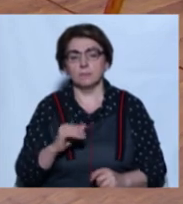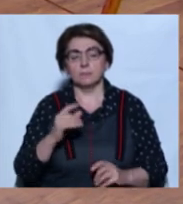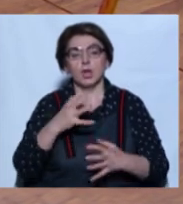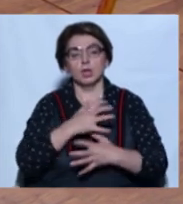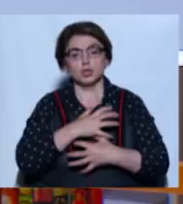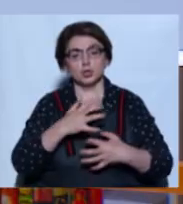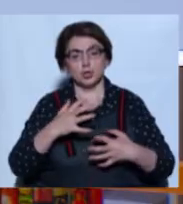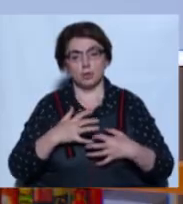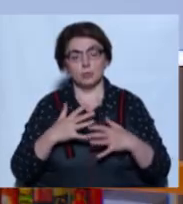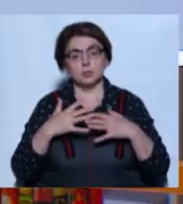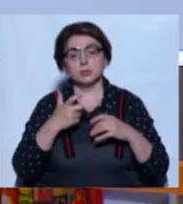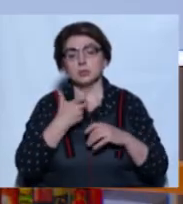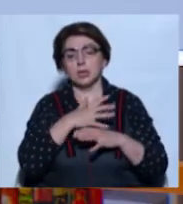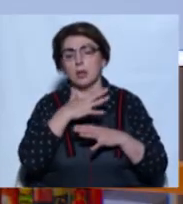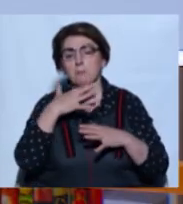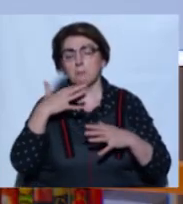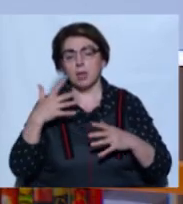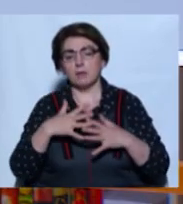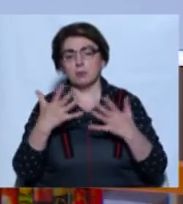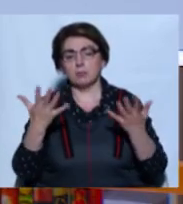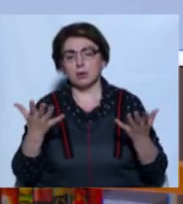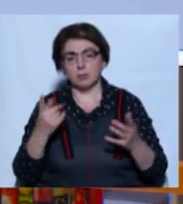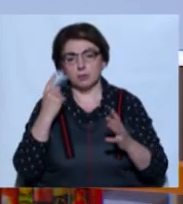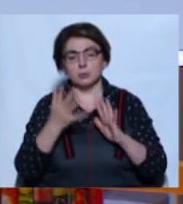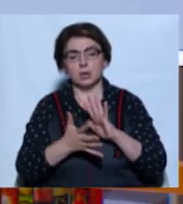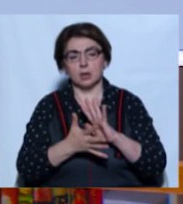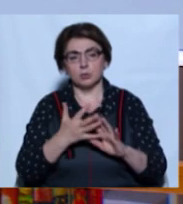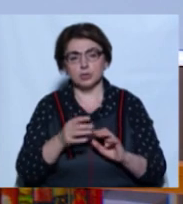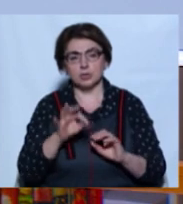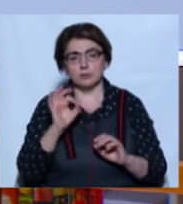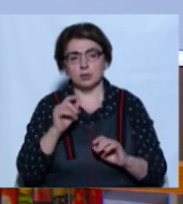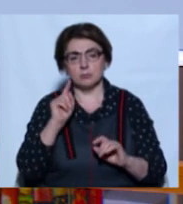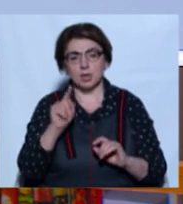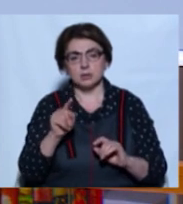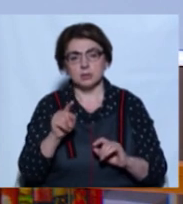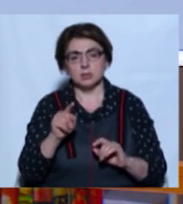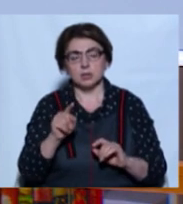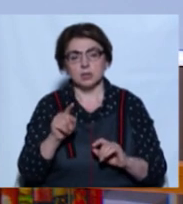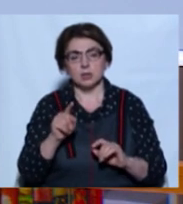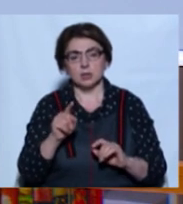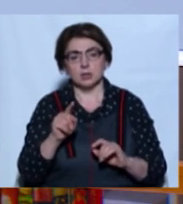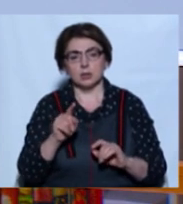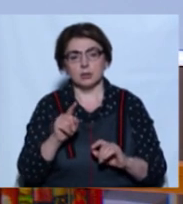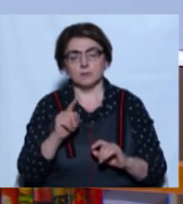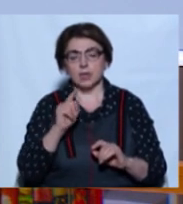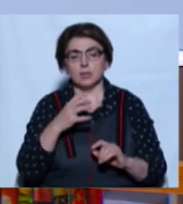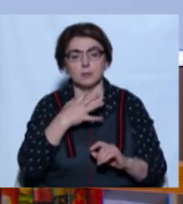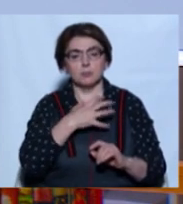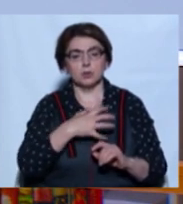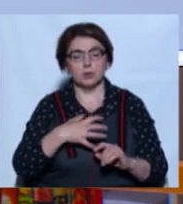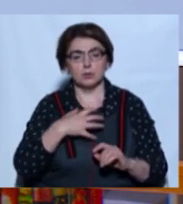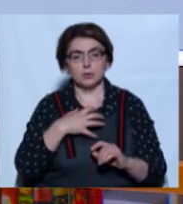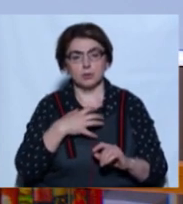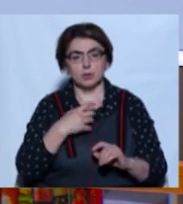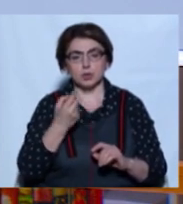ცხოველებიც დიდი მრავალფეროვნებით გამოირჩევიან, მაგრამ მათზე ესე ერთ მნიშვნელოვნად